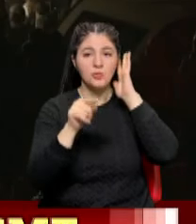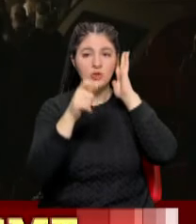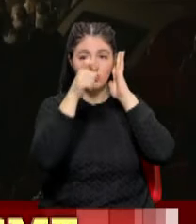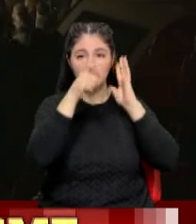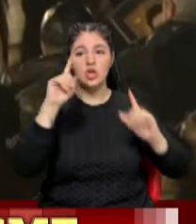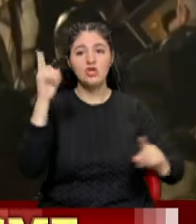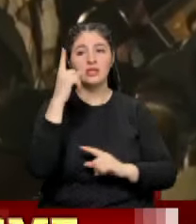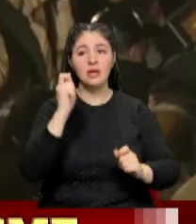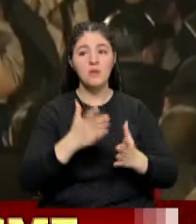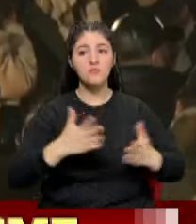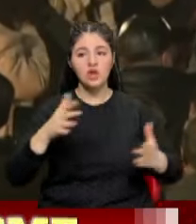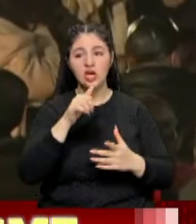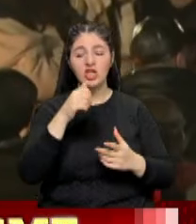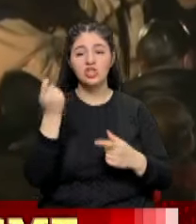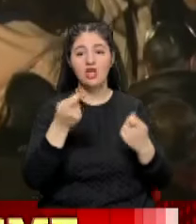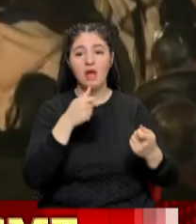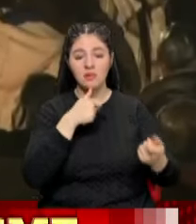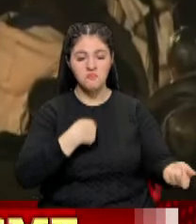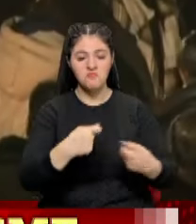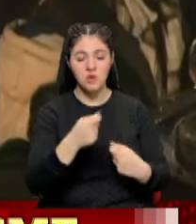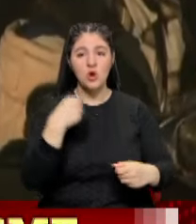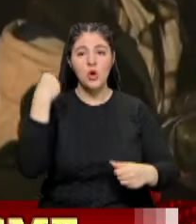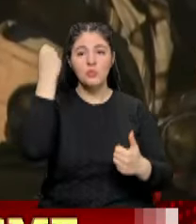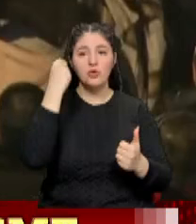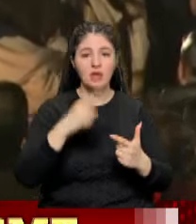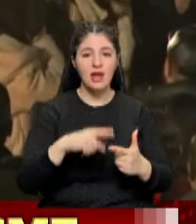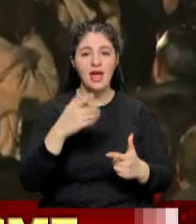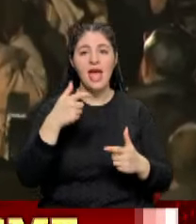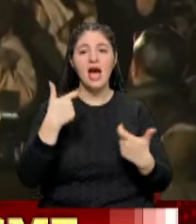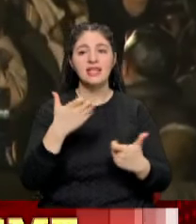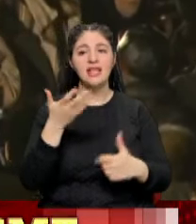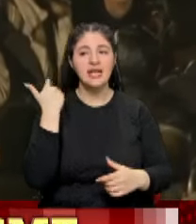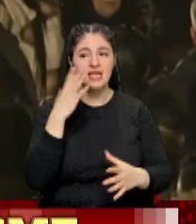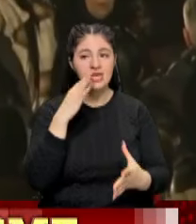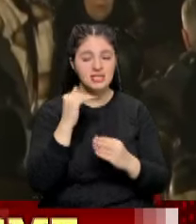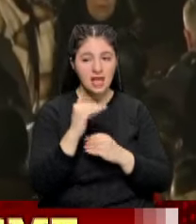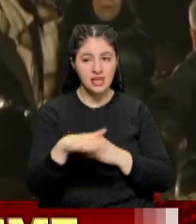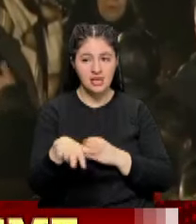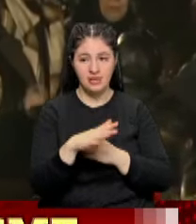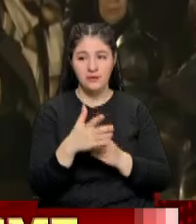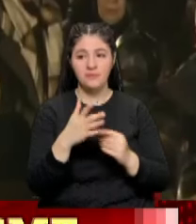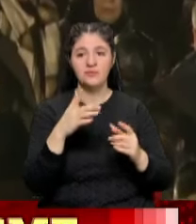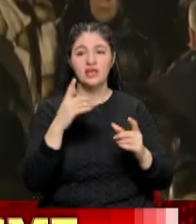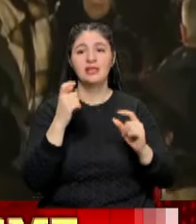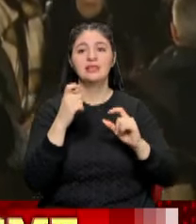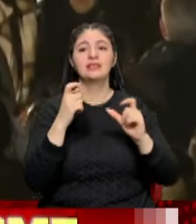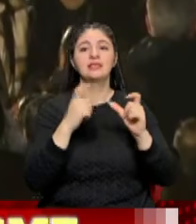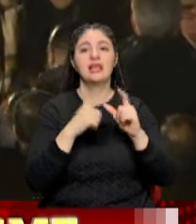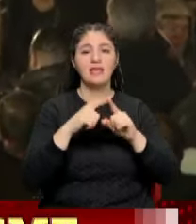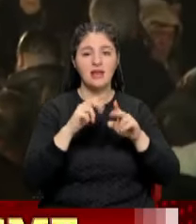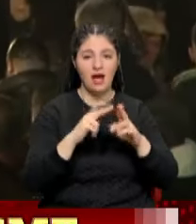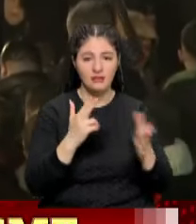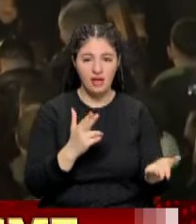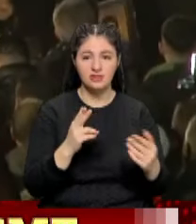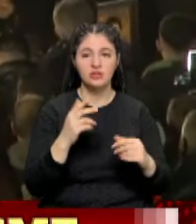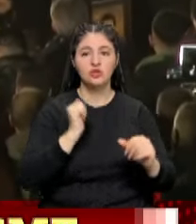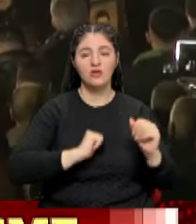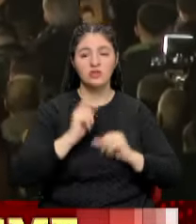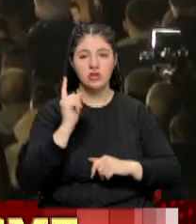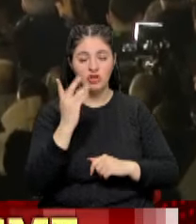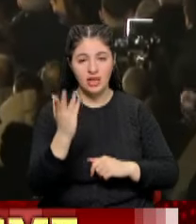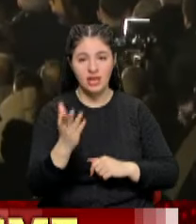ülkeyi yöneten büyük iş adamlarının, muhtarların, Hatay'ın eski insanları, sivil toplum kuruluşları,